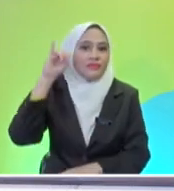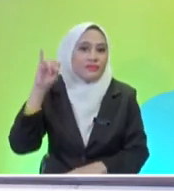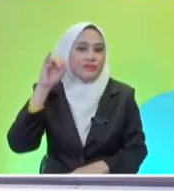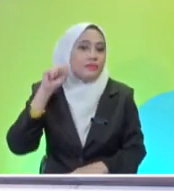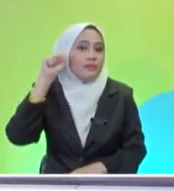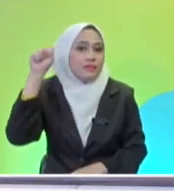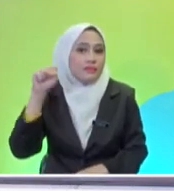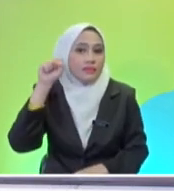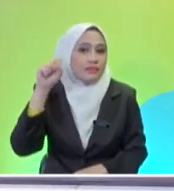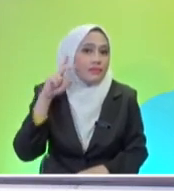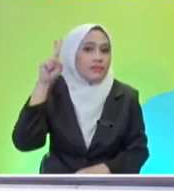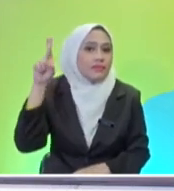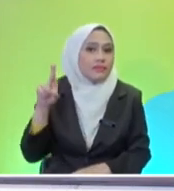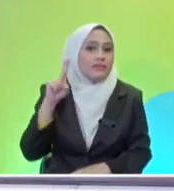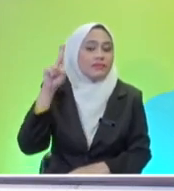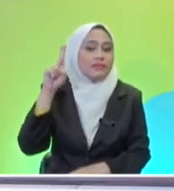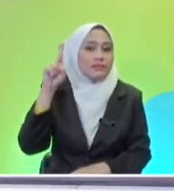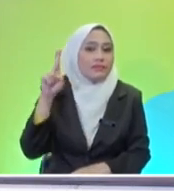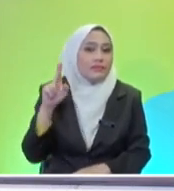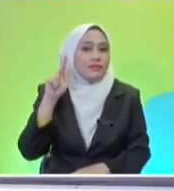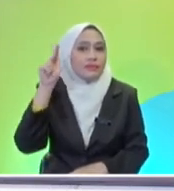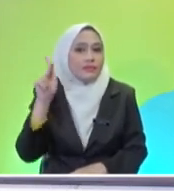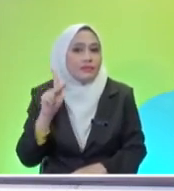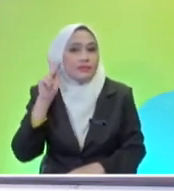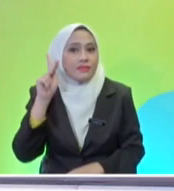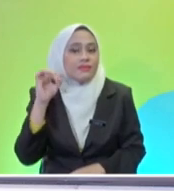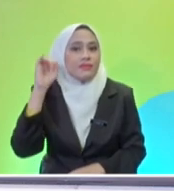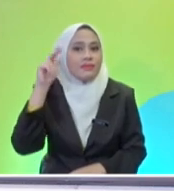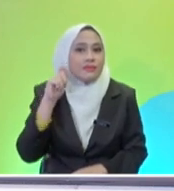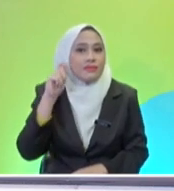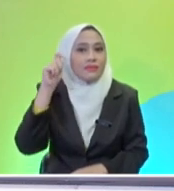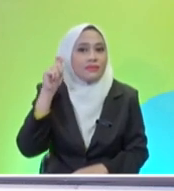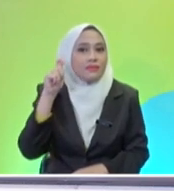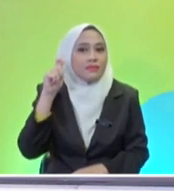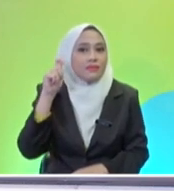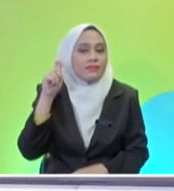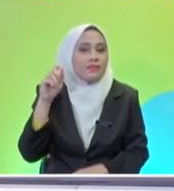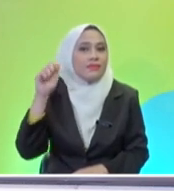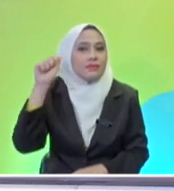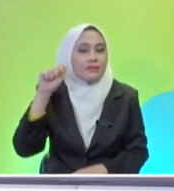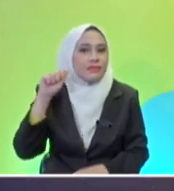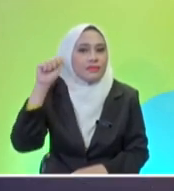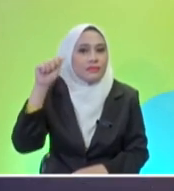Isnin, Selasa, Rabu, Kamis, Jumaat, Sabtu,